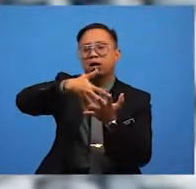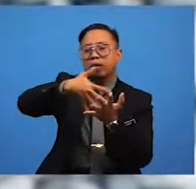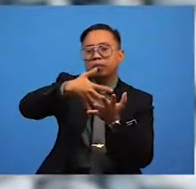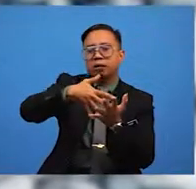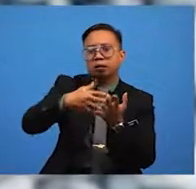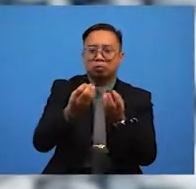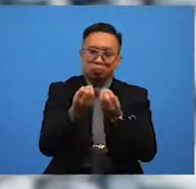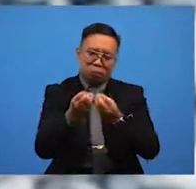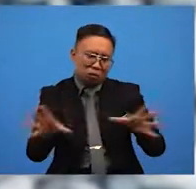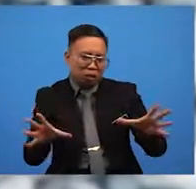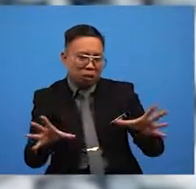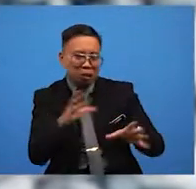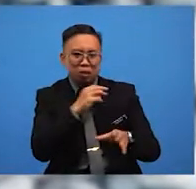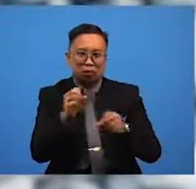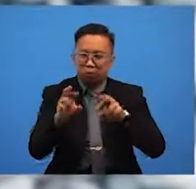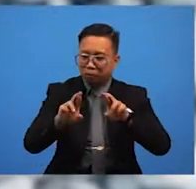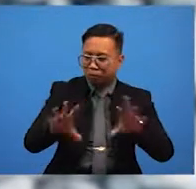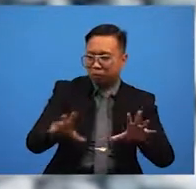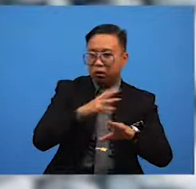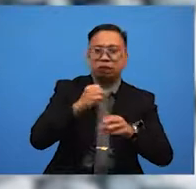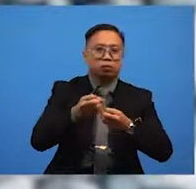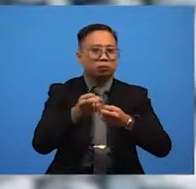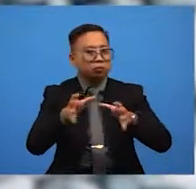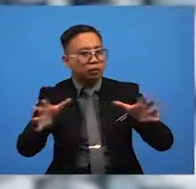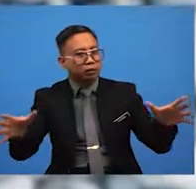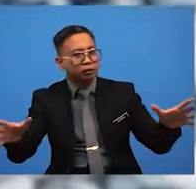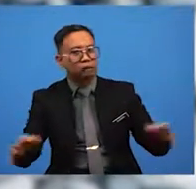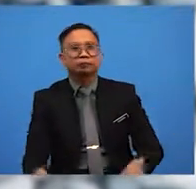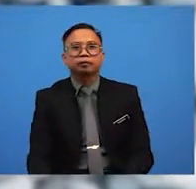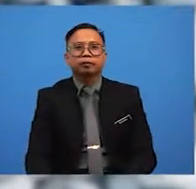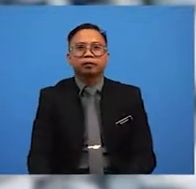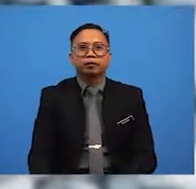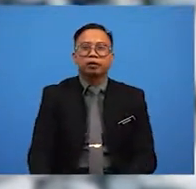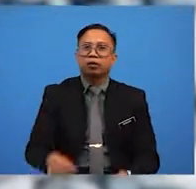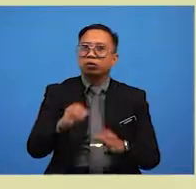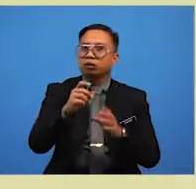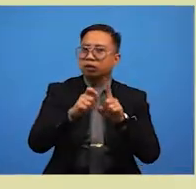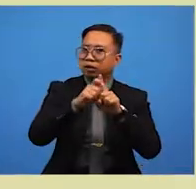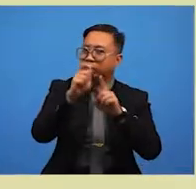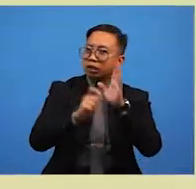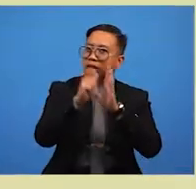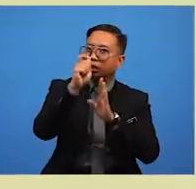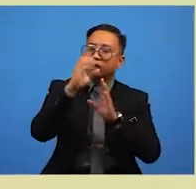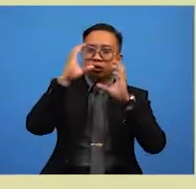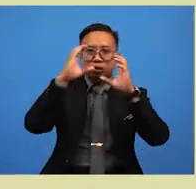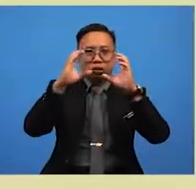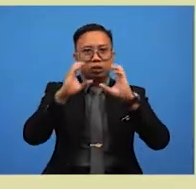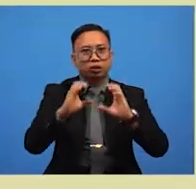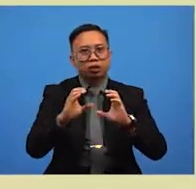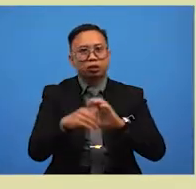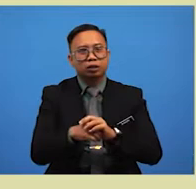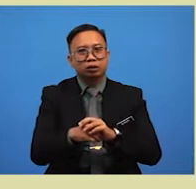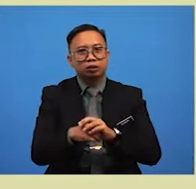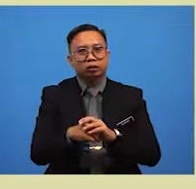mereka, pecah, reput dan terurai. Selain dari julat suhu yang tinggi, ciri-ciri iklim lain